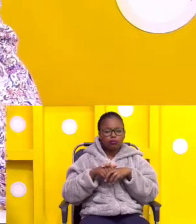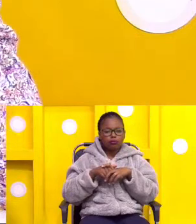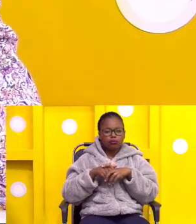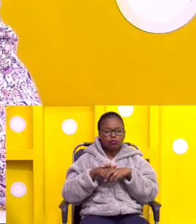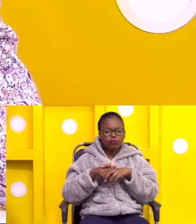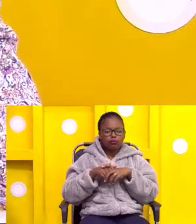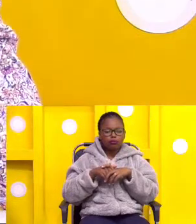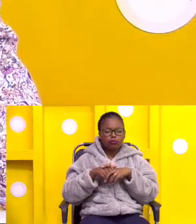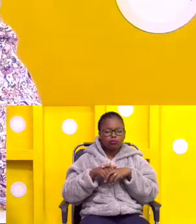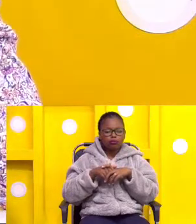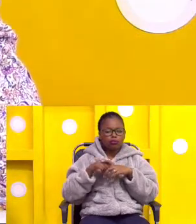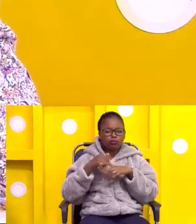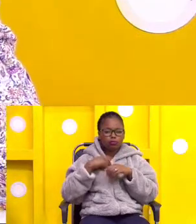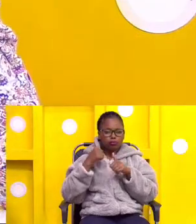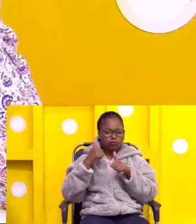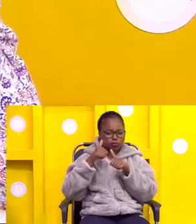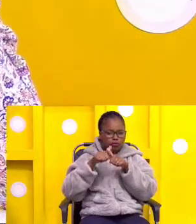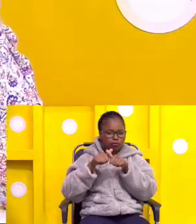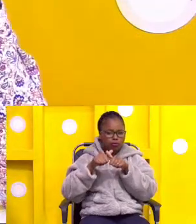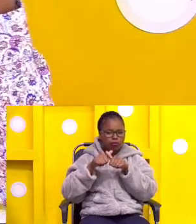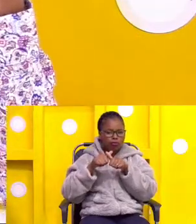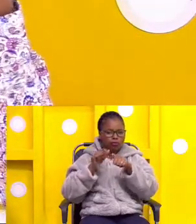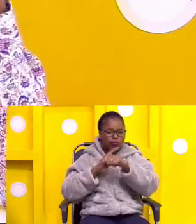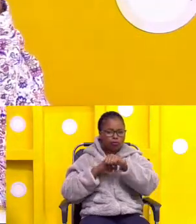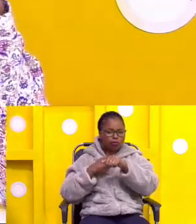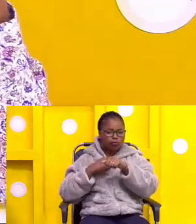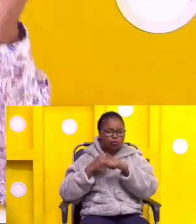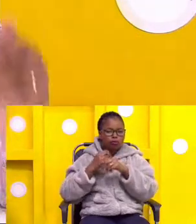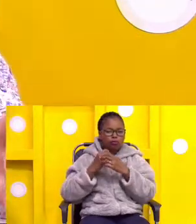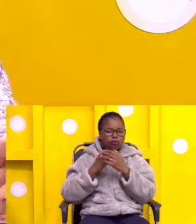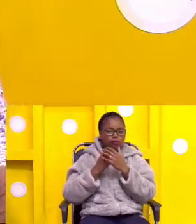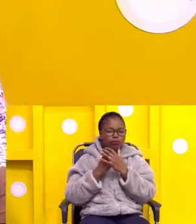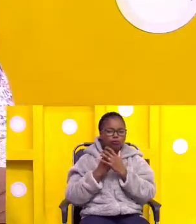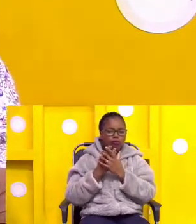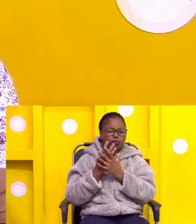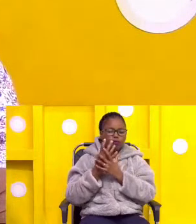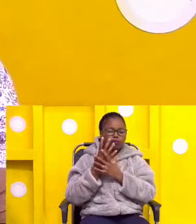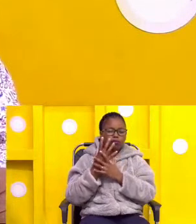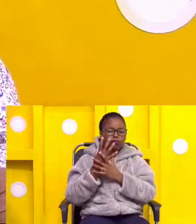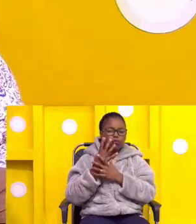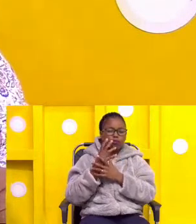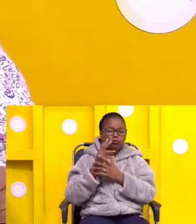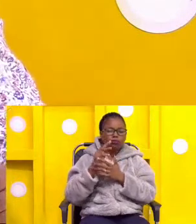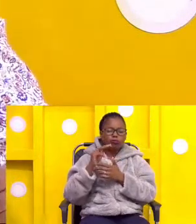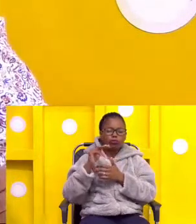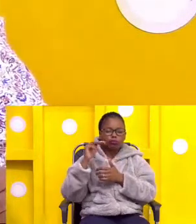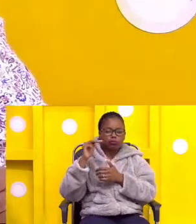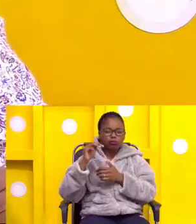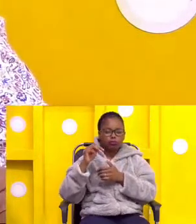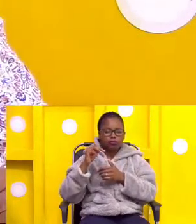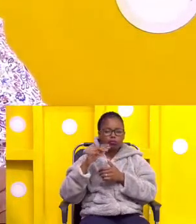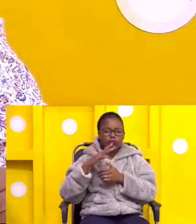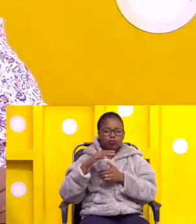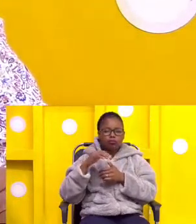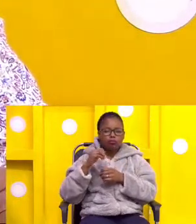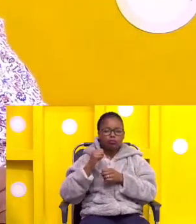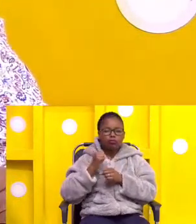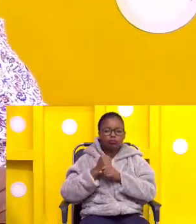na ndirikanaga hindi my brother athiire akineneha uria nyumite thutha ngibutwo wira